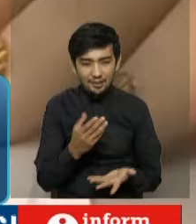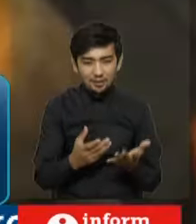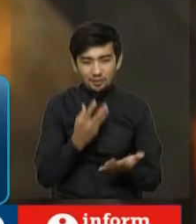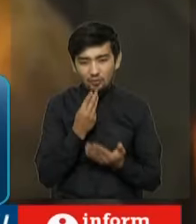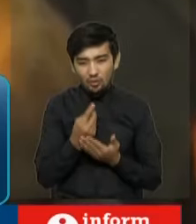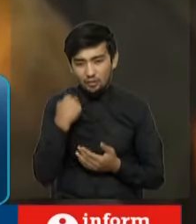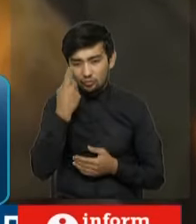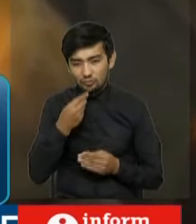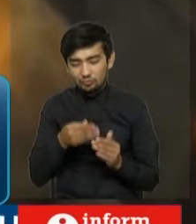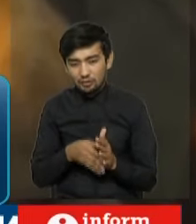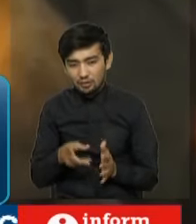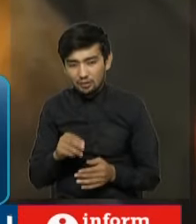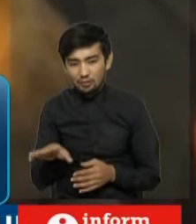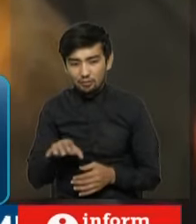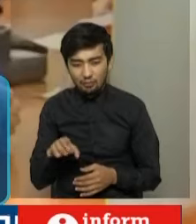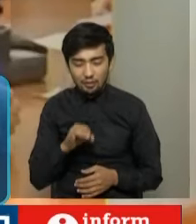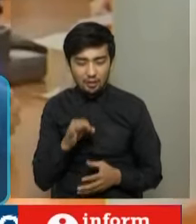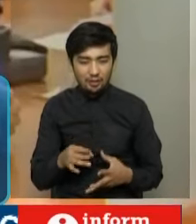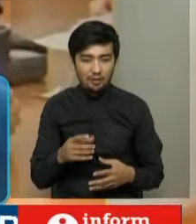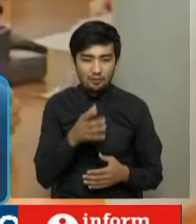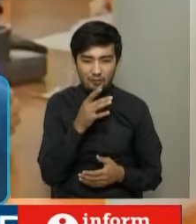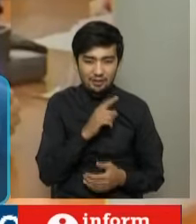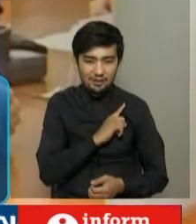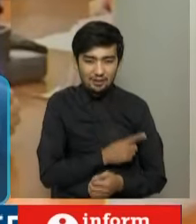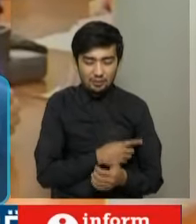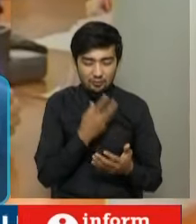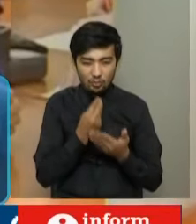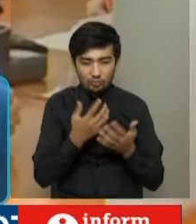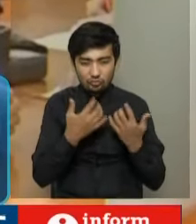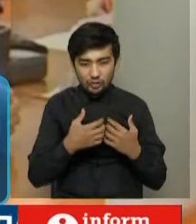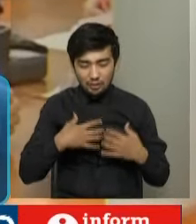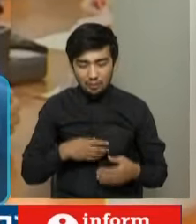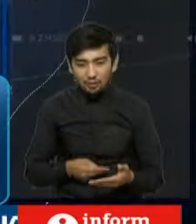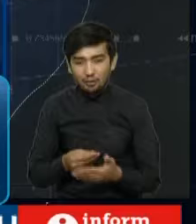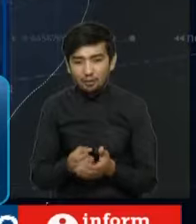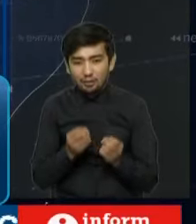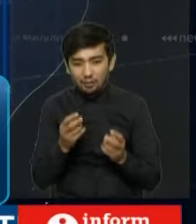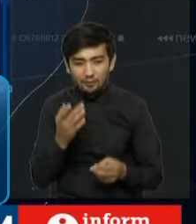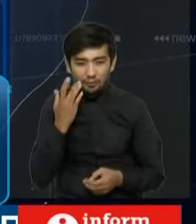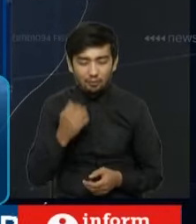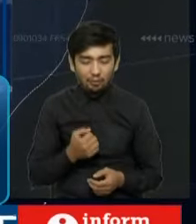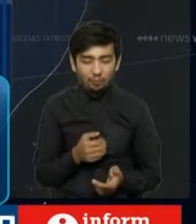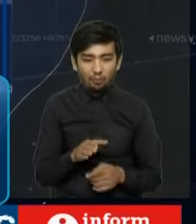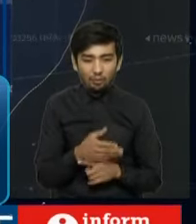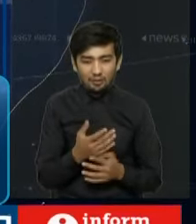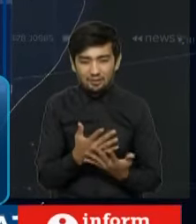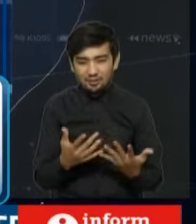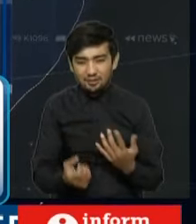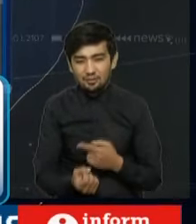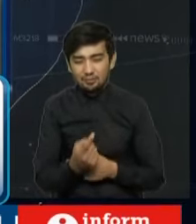расходы, но не рассчитывают свои силы и со временем увязают в долговой яме. Юридически с 18